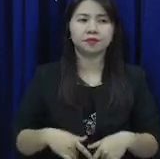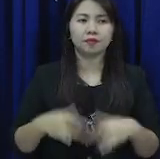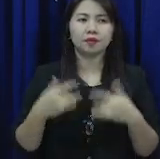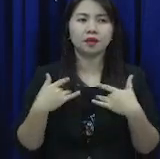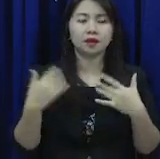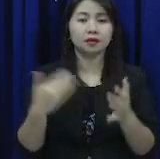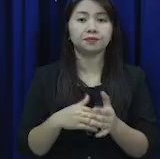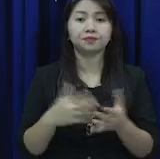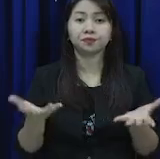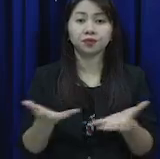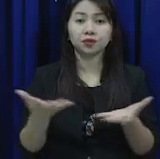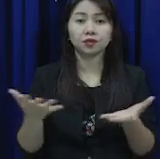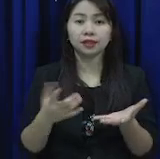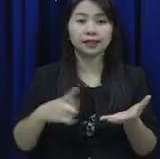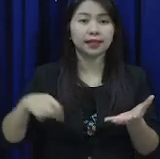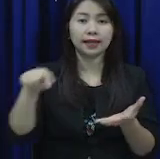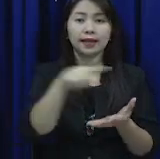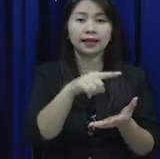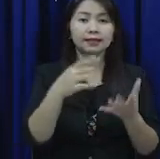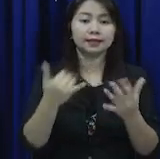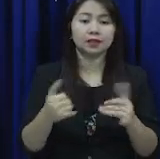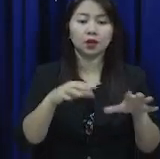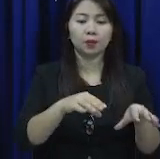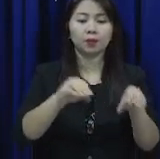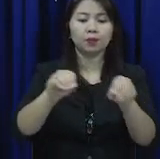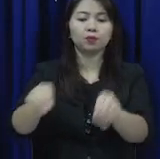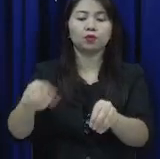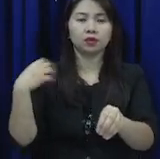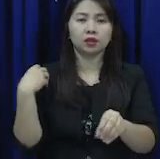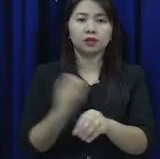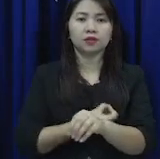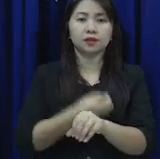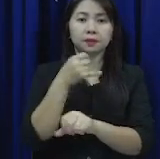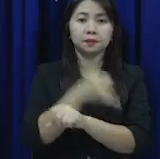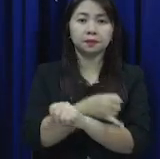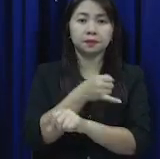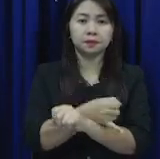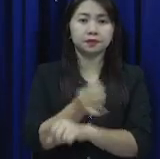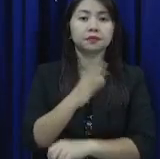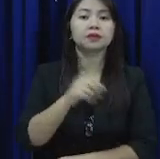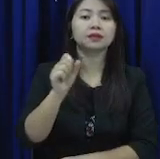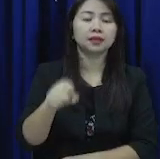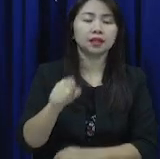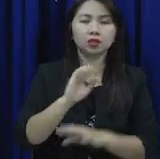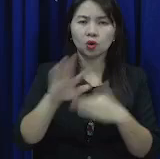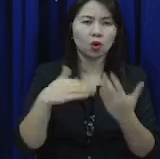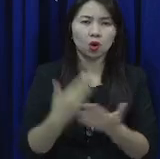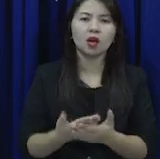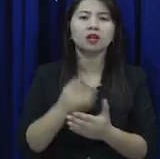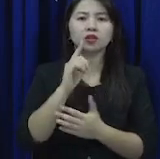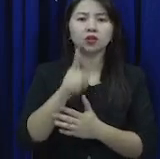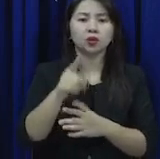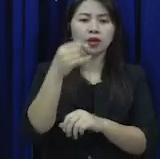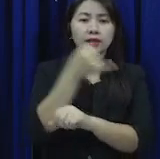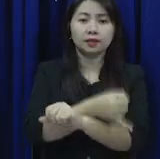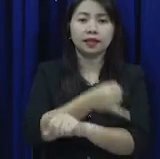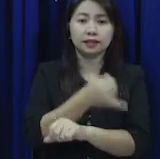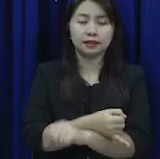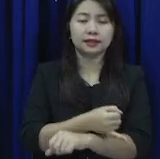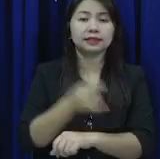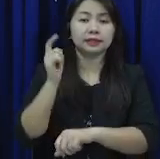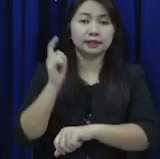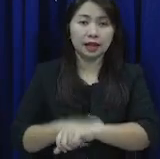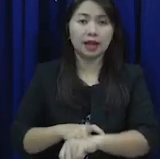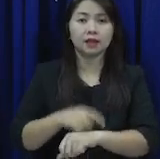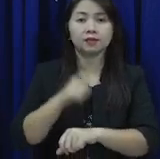Saan kayo nag-i-invest yan kasi every everything you're investing time you're investing Uh your life